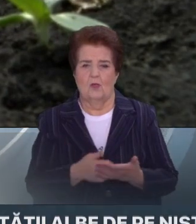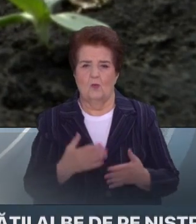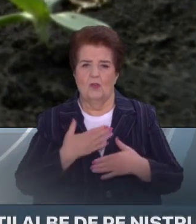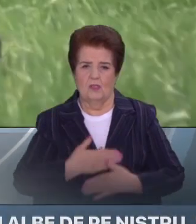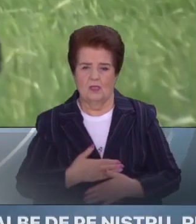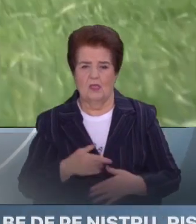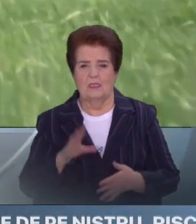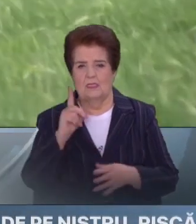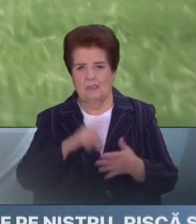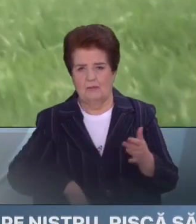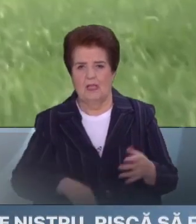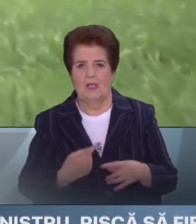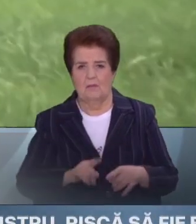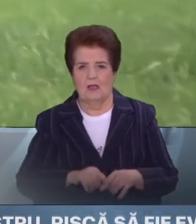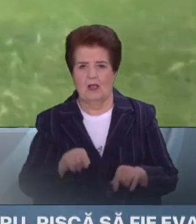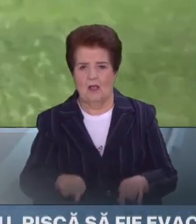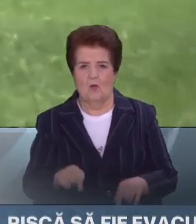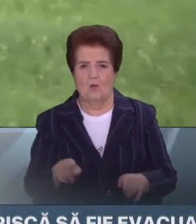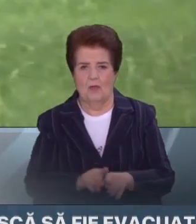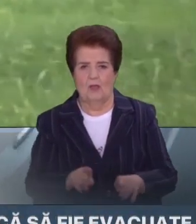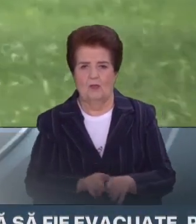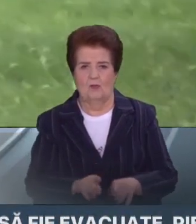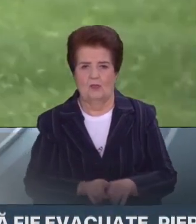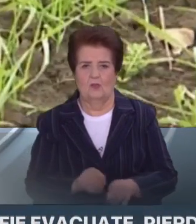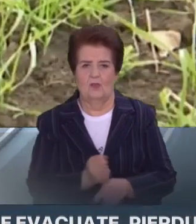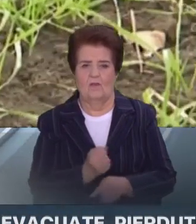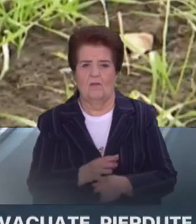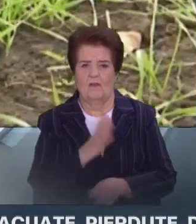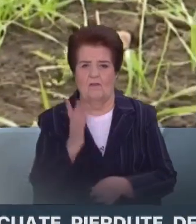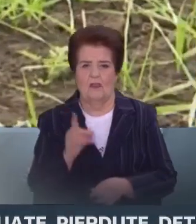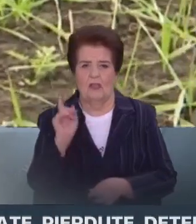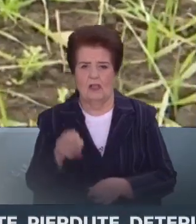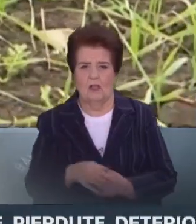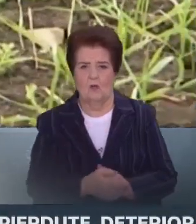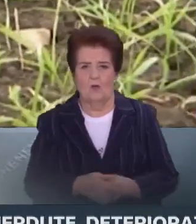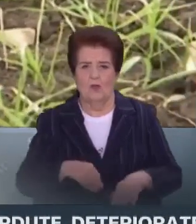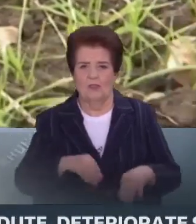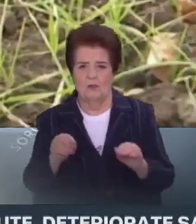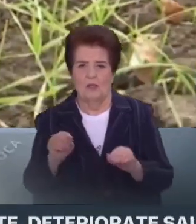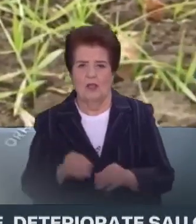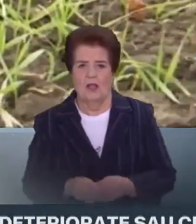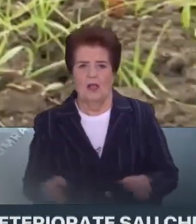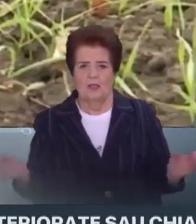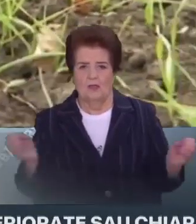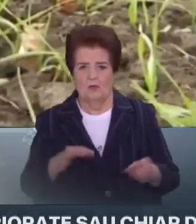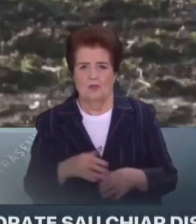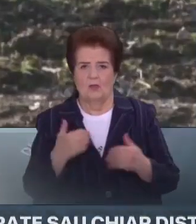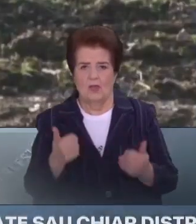data aceasta vor surveni precipitațiile și chiar acolo unde semănăturile arată azi nu atât de bine,